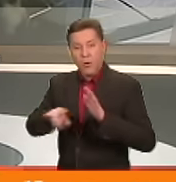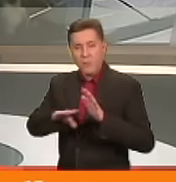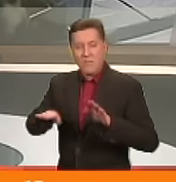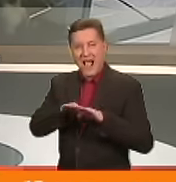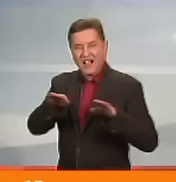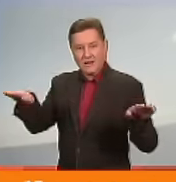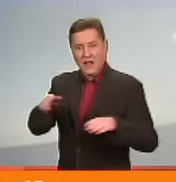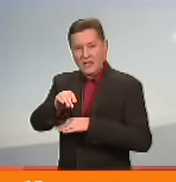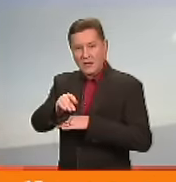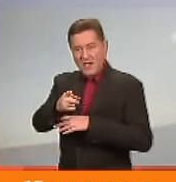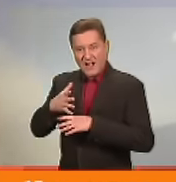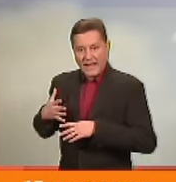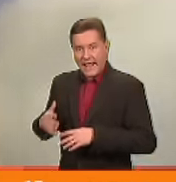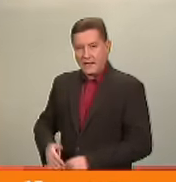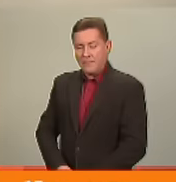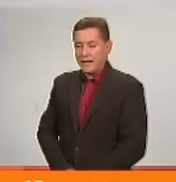ракетами.